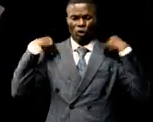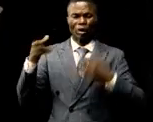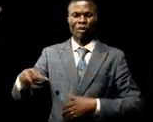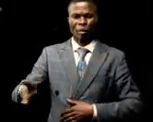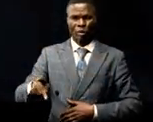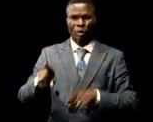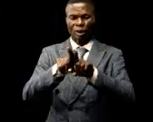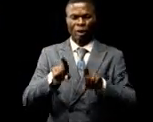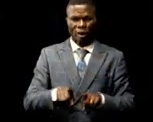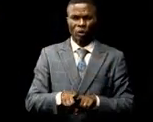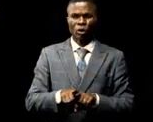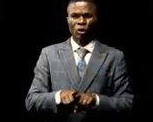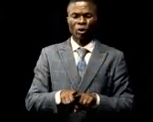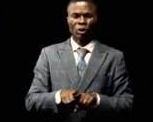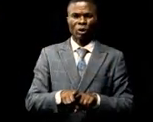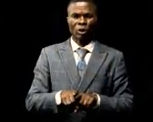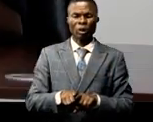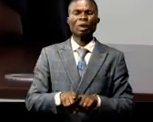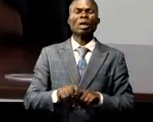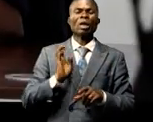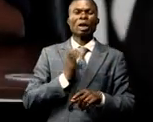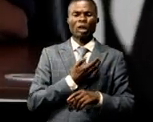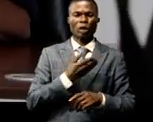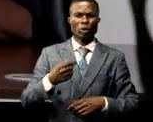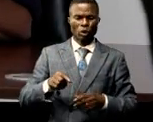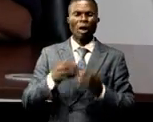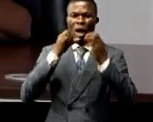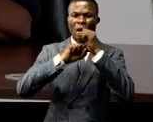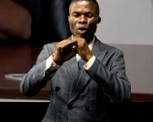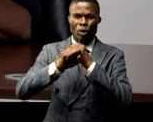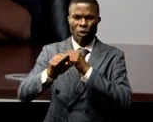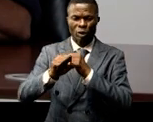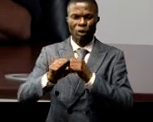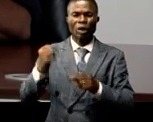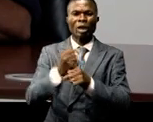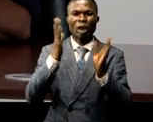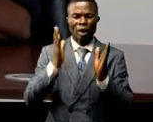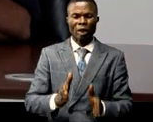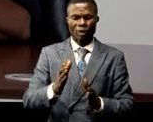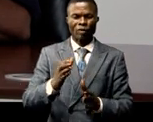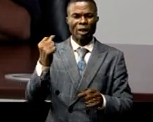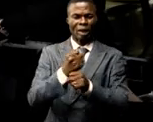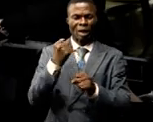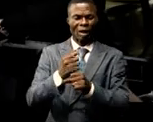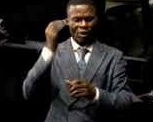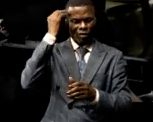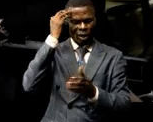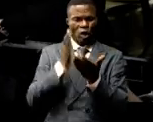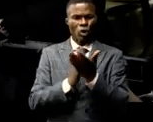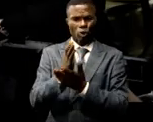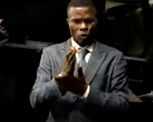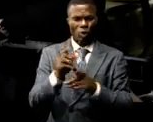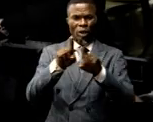notre place aussi, nous allons sensibiliser nos agents à la conscience professionnelle et nous pensons